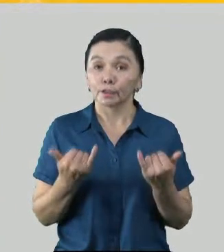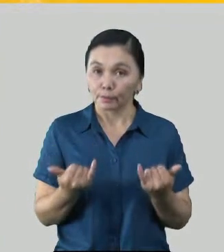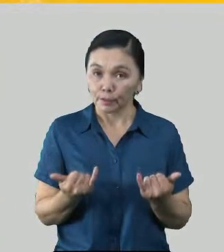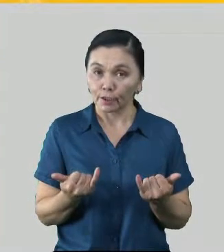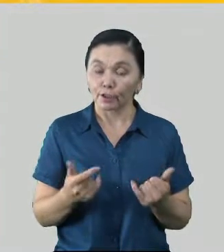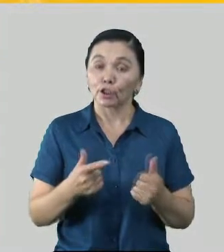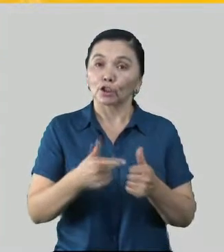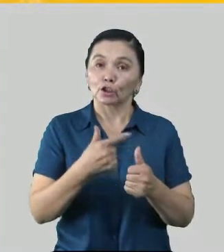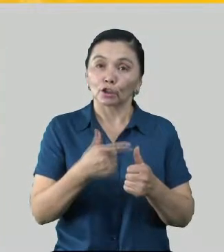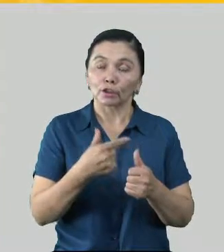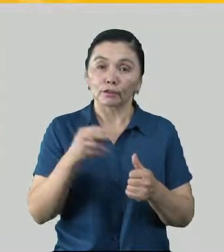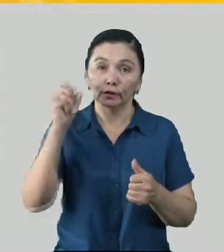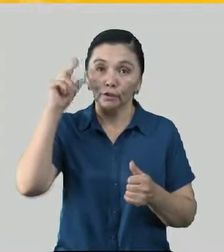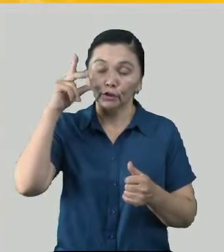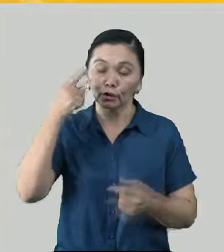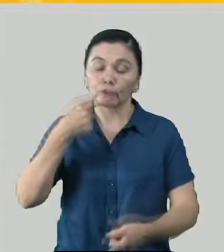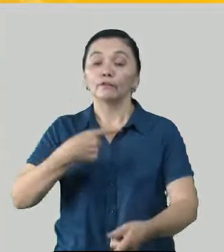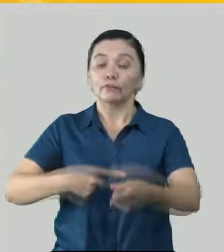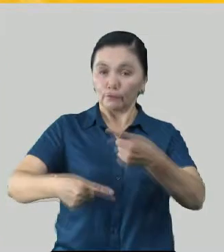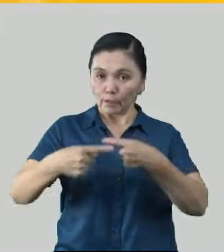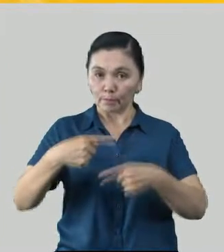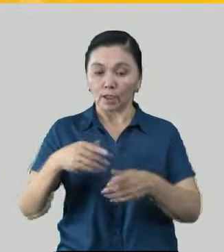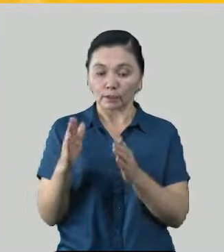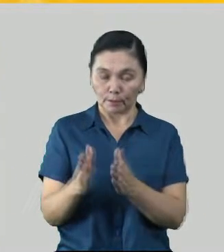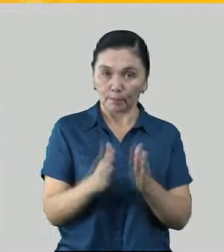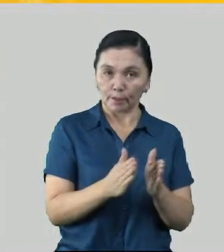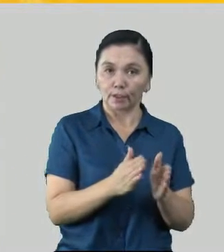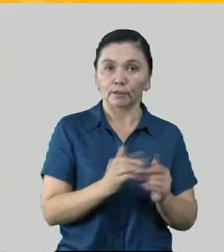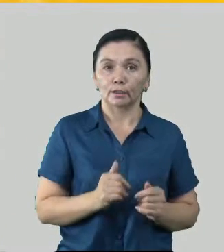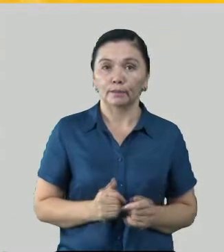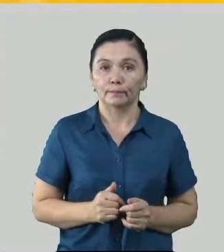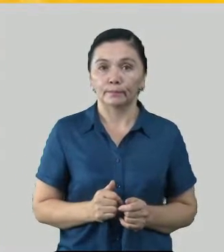Теперь назовите числа в обратном порядке.